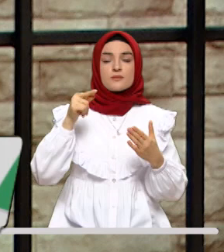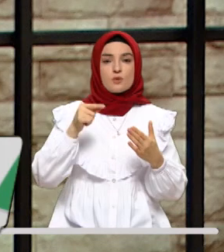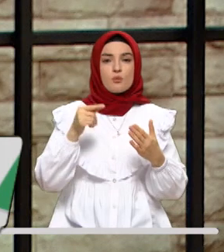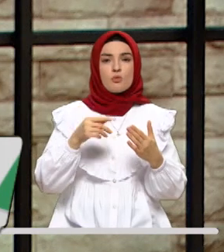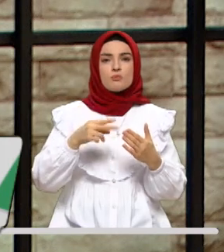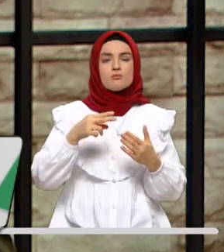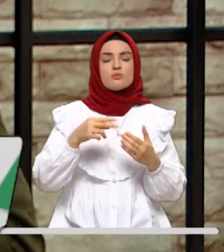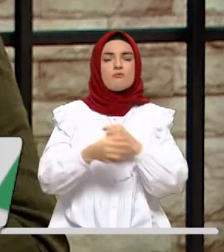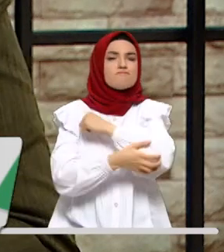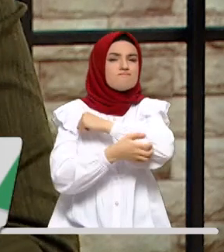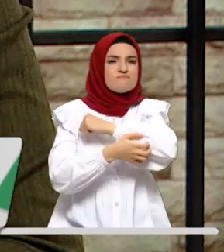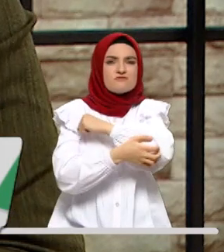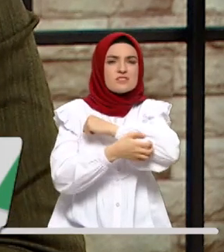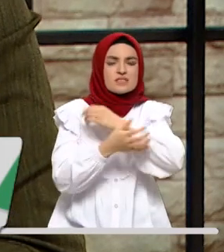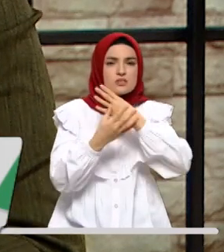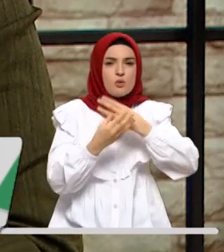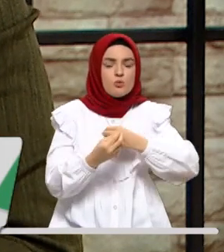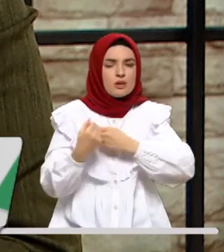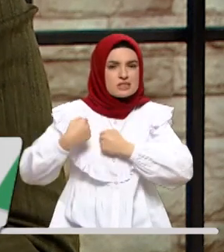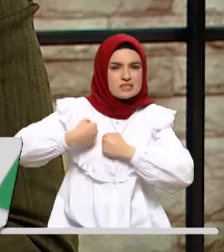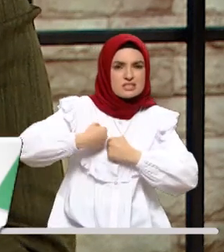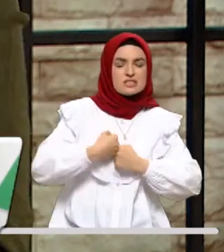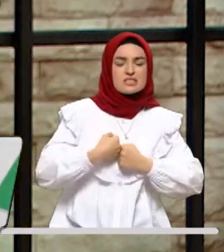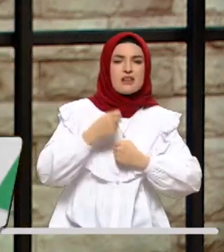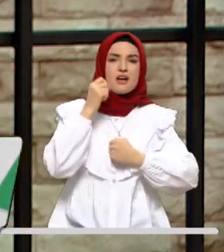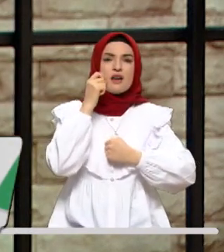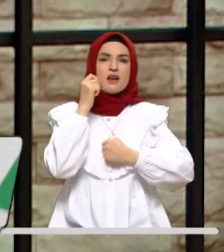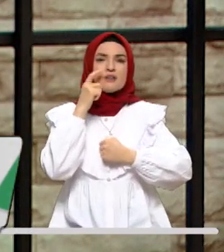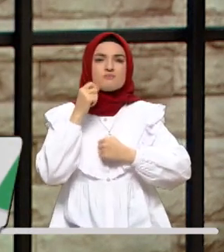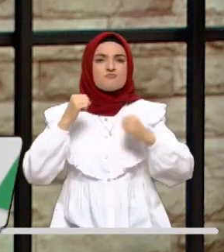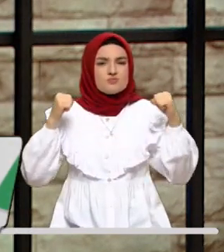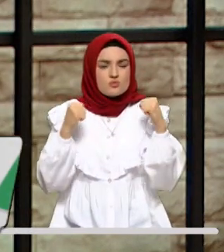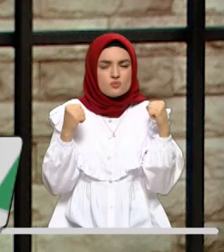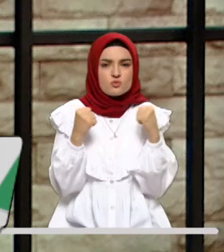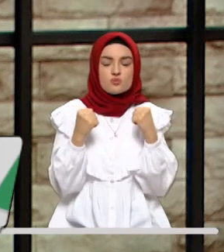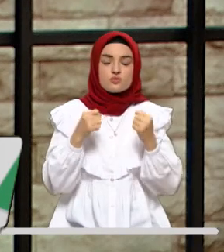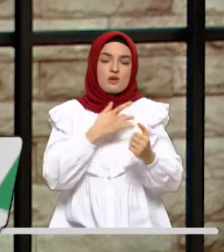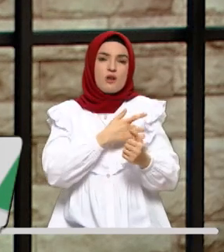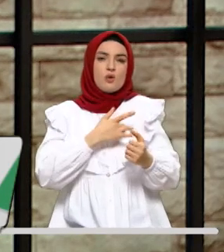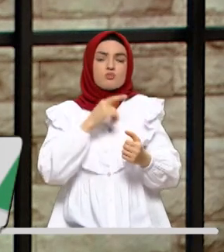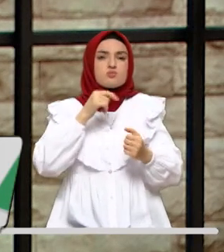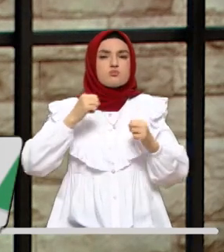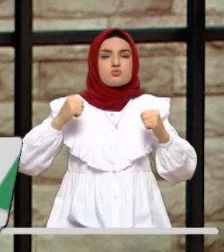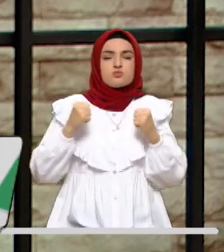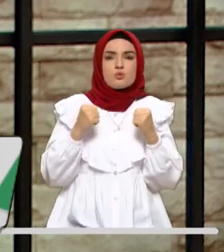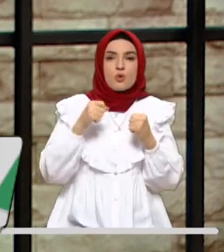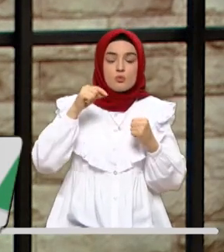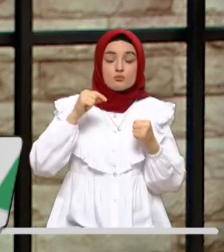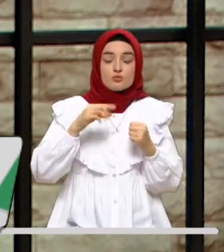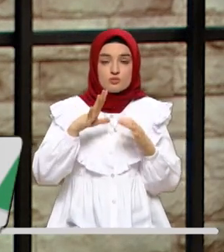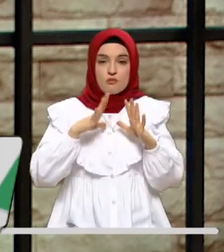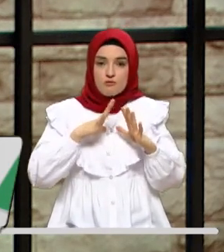bir halde, sırtında Ankara'nın zemherisinde, Anadolu'nun o soğuğunda, bugün de o soğukları